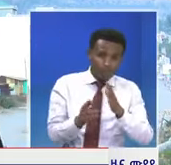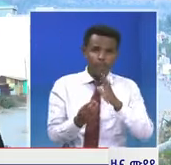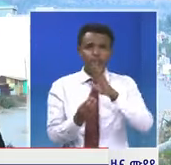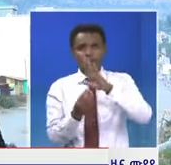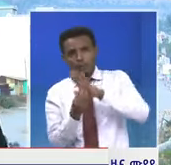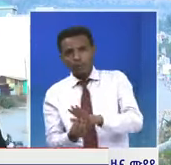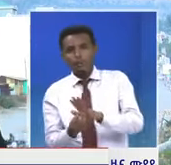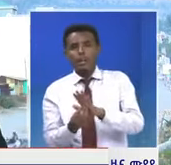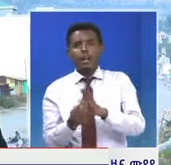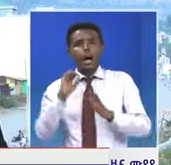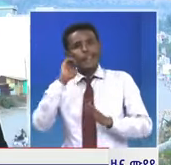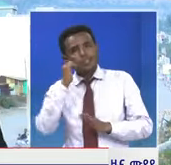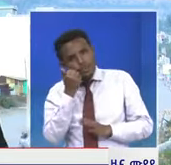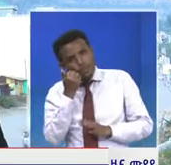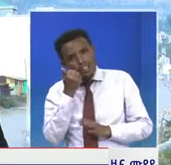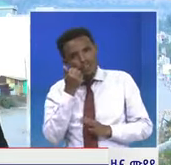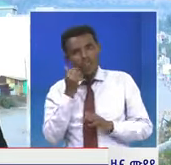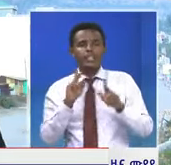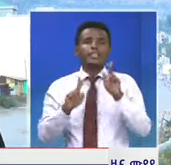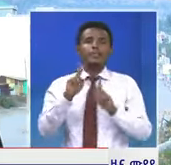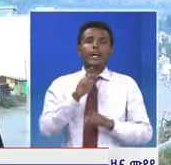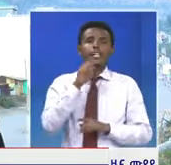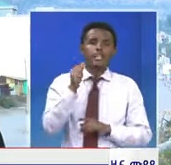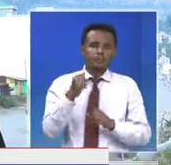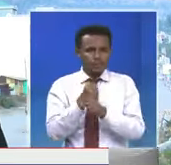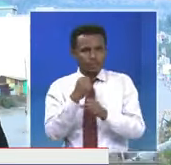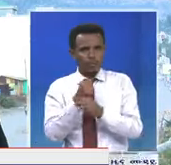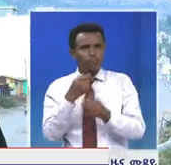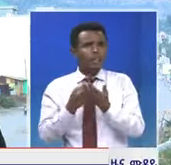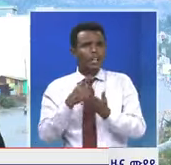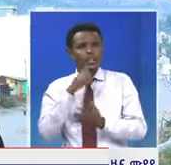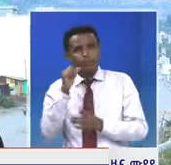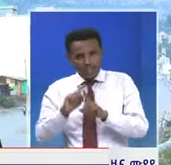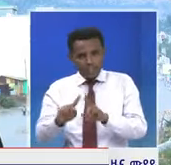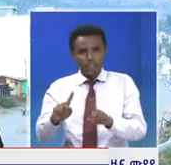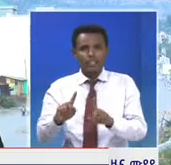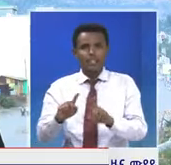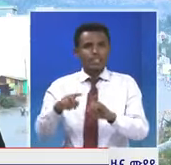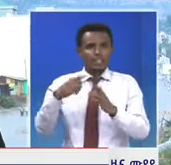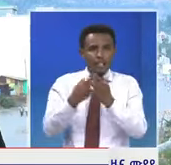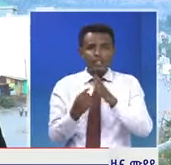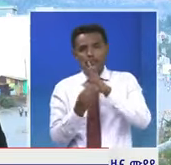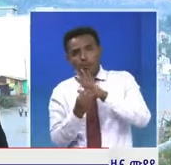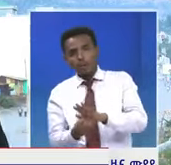በደል አንገቱን የሚደፋ ህዝብ አይደለም ስሪቱም ይህ አይደለም ነገር ግን ደግሞ ይህ በደል ይህ